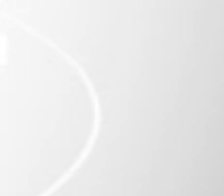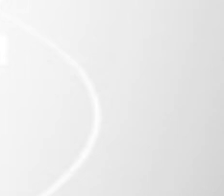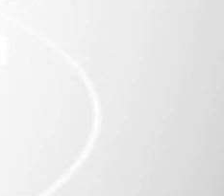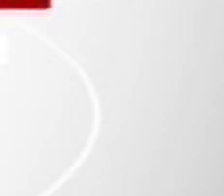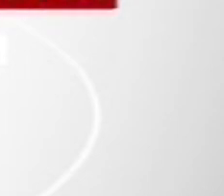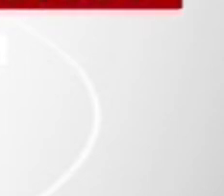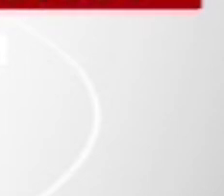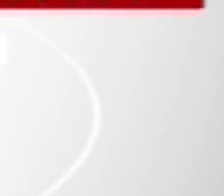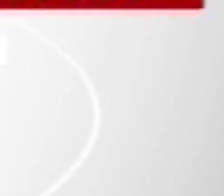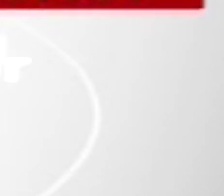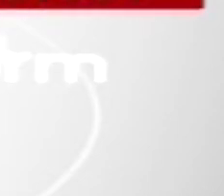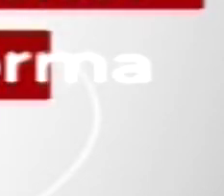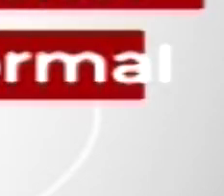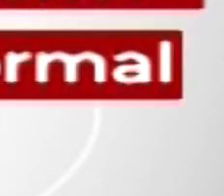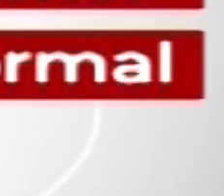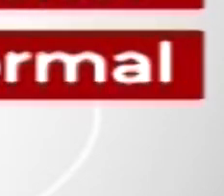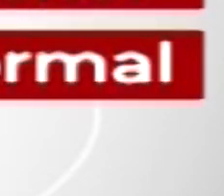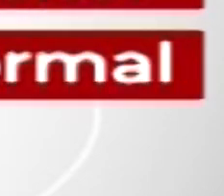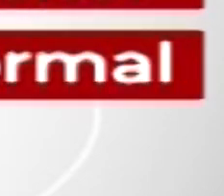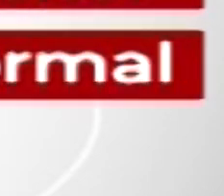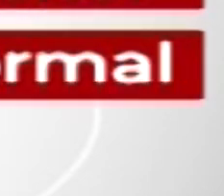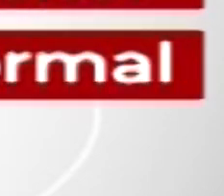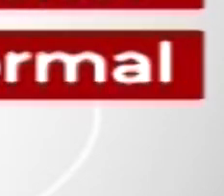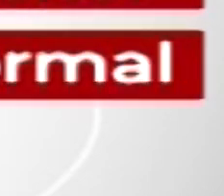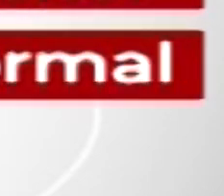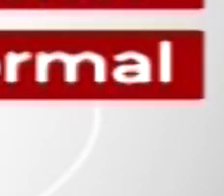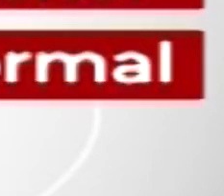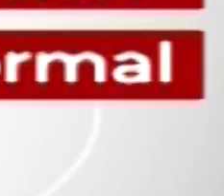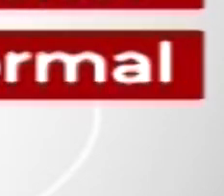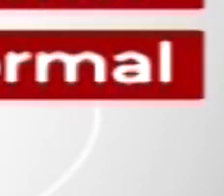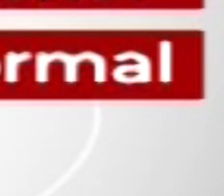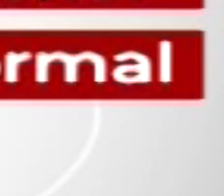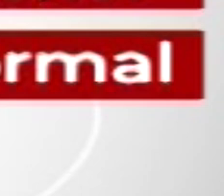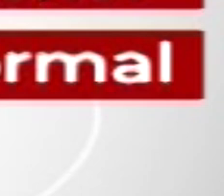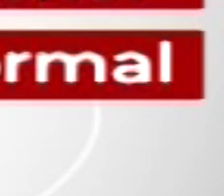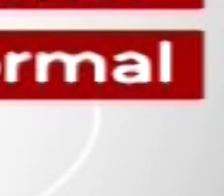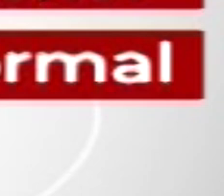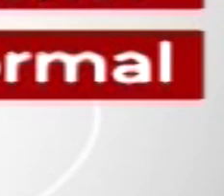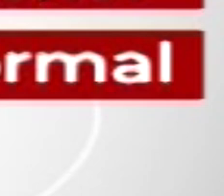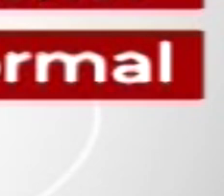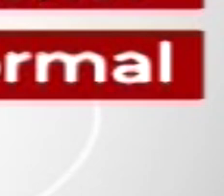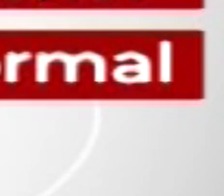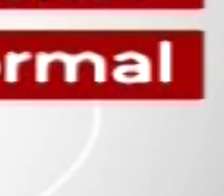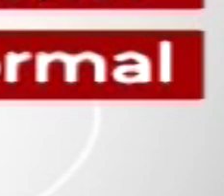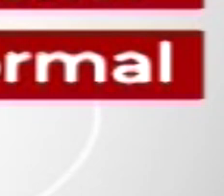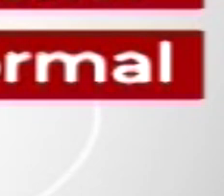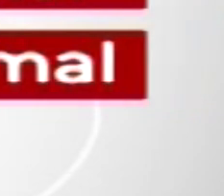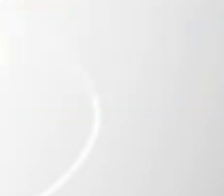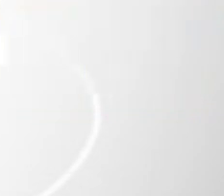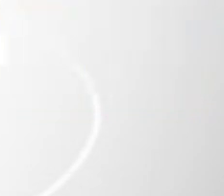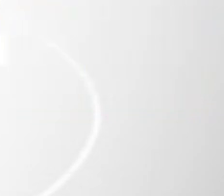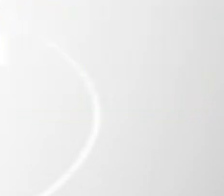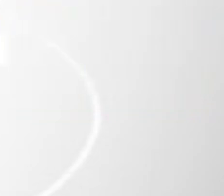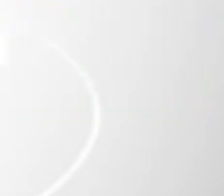yang diperbolehkan selama PSBB dengan menerapkan aturan jaga jarak antar penumpang, pengendara dalam suhu tubuh normal, dan wajib menggunakan